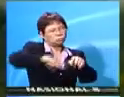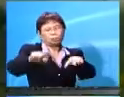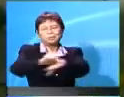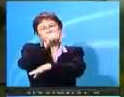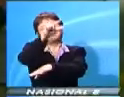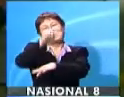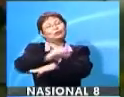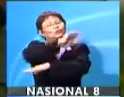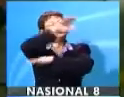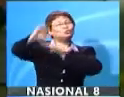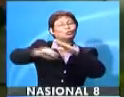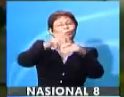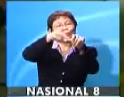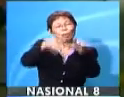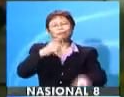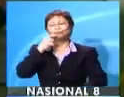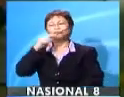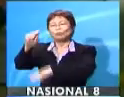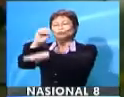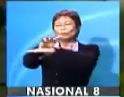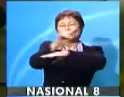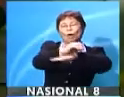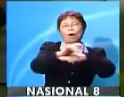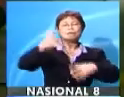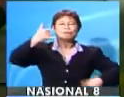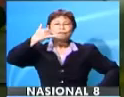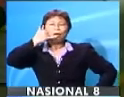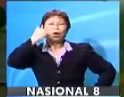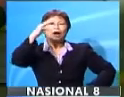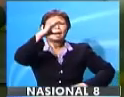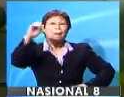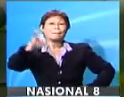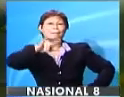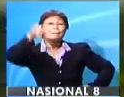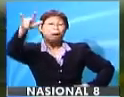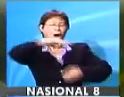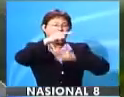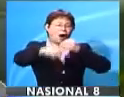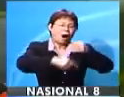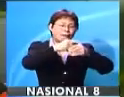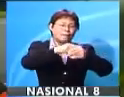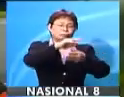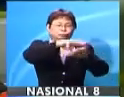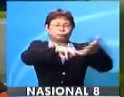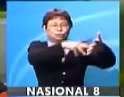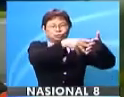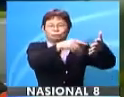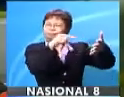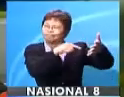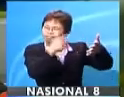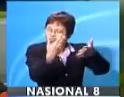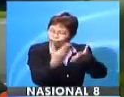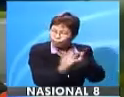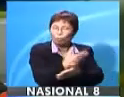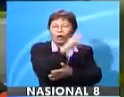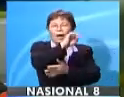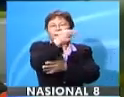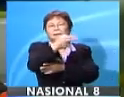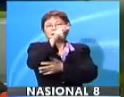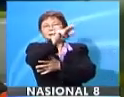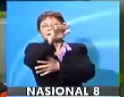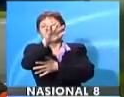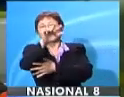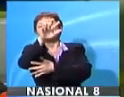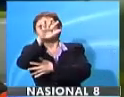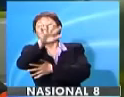digunakan. Kesemua penumpang dinasihat menghubungi syarikat penerbangan masing-masing mengenai jadual penerbangan. Pesawat MH3553